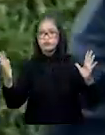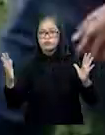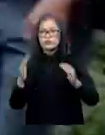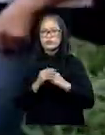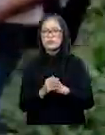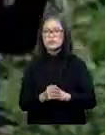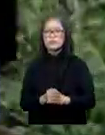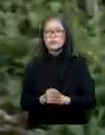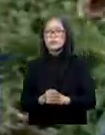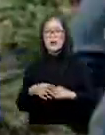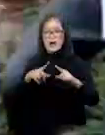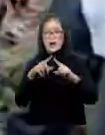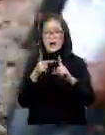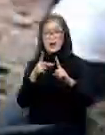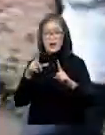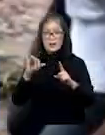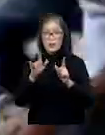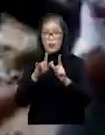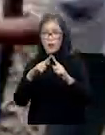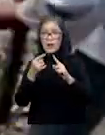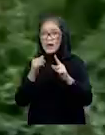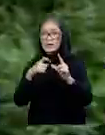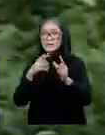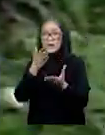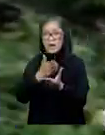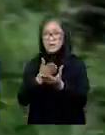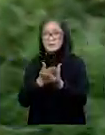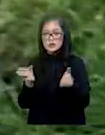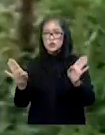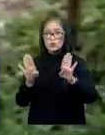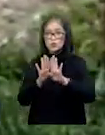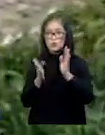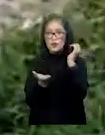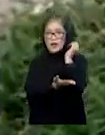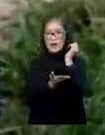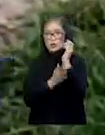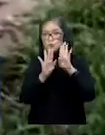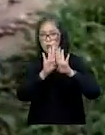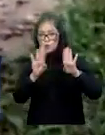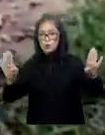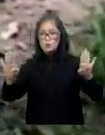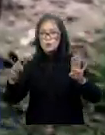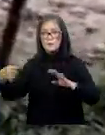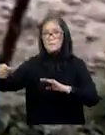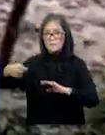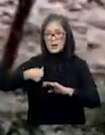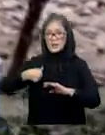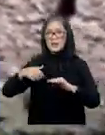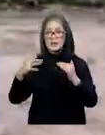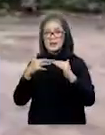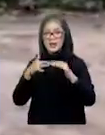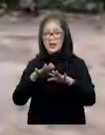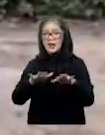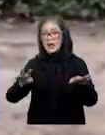Ahli waris pemilik lahan memblokir akses menuju ke sekolah ini dengan kayu karena belum selesainya pembayaran ganti rugi lahan seluas 7 hektar